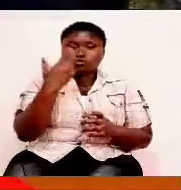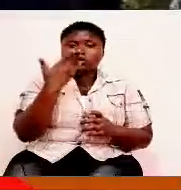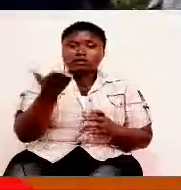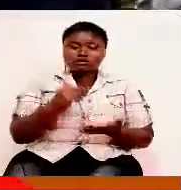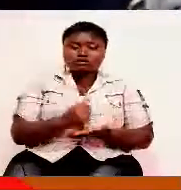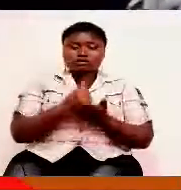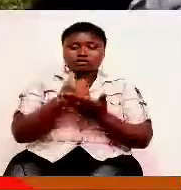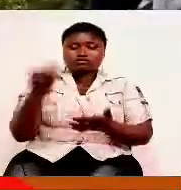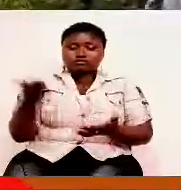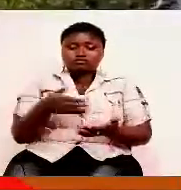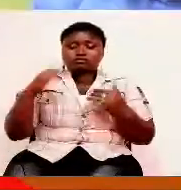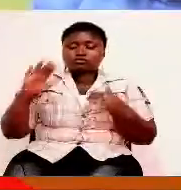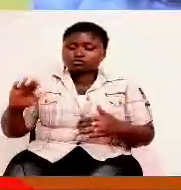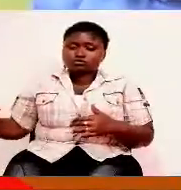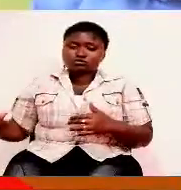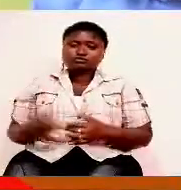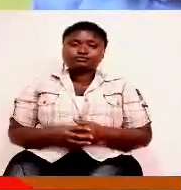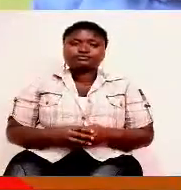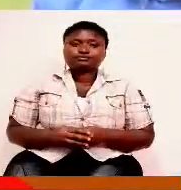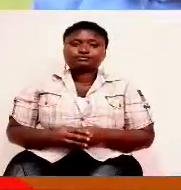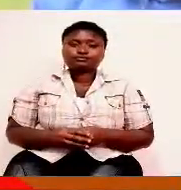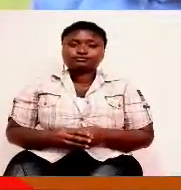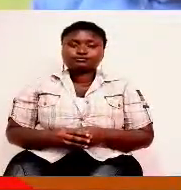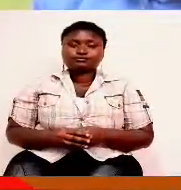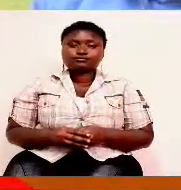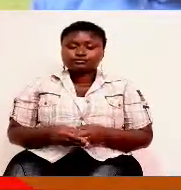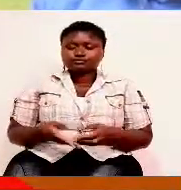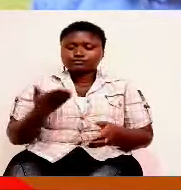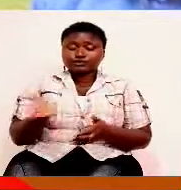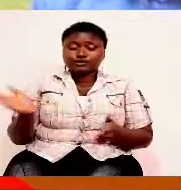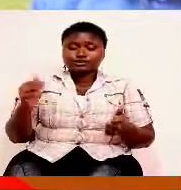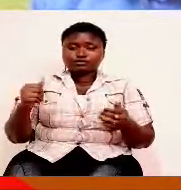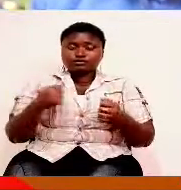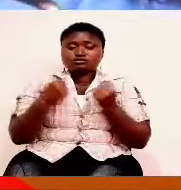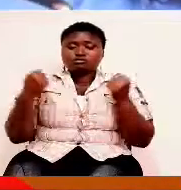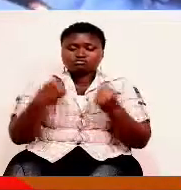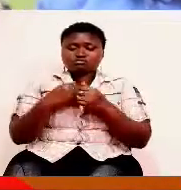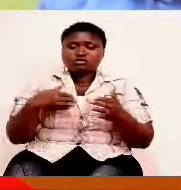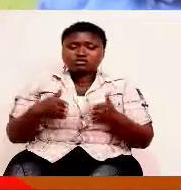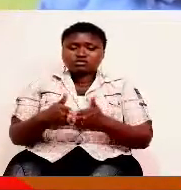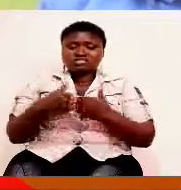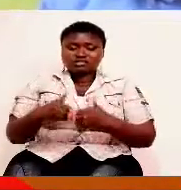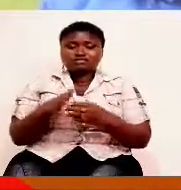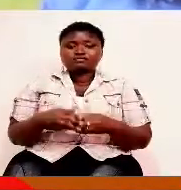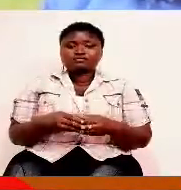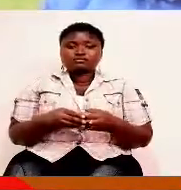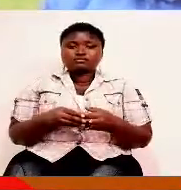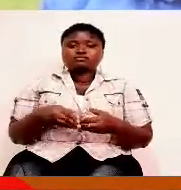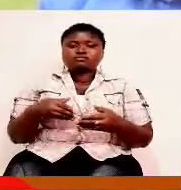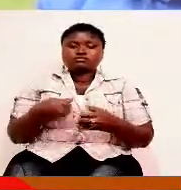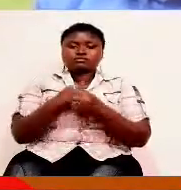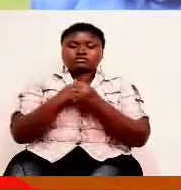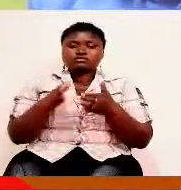na kugitera ciana ici. In the cases of defilement and lips, they are connected